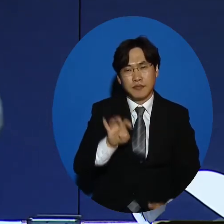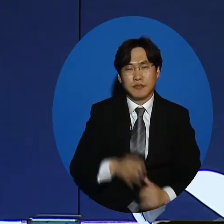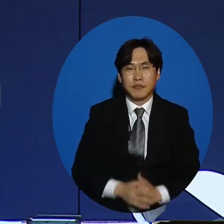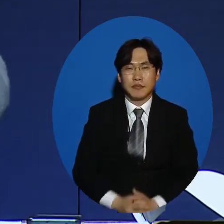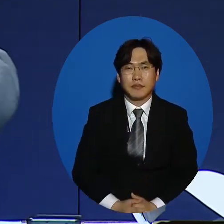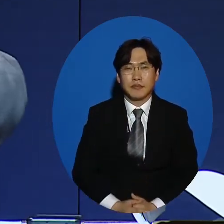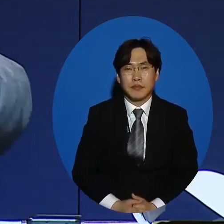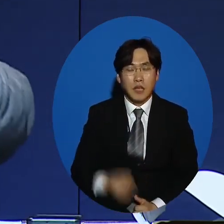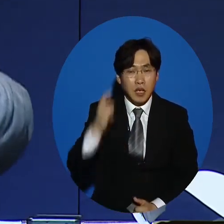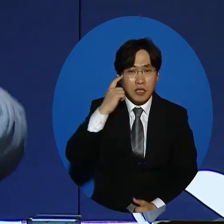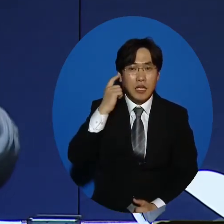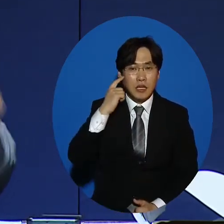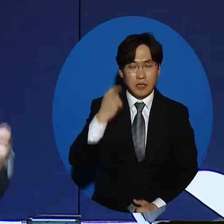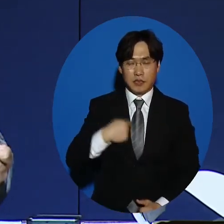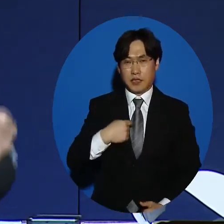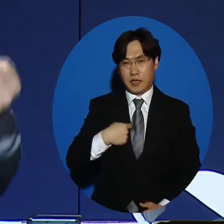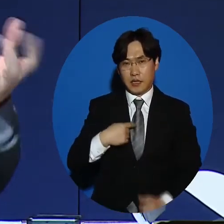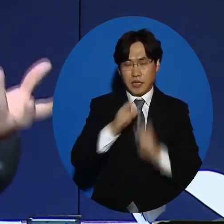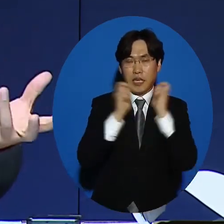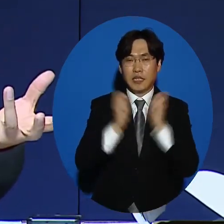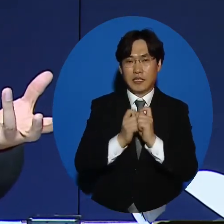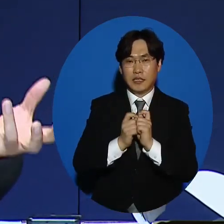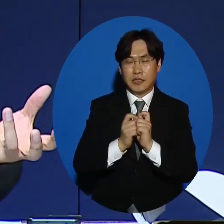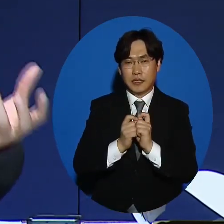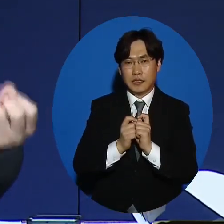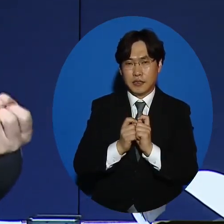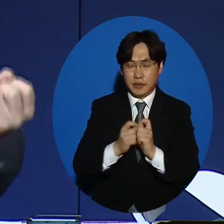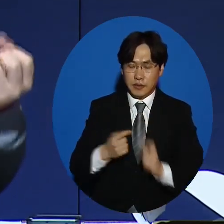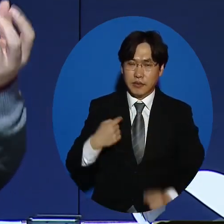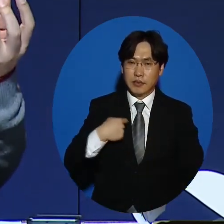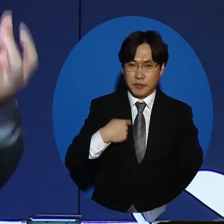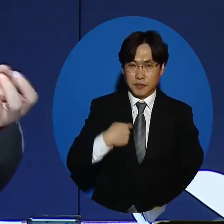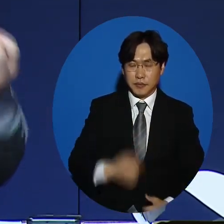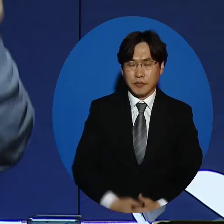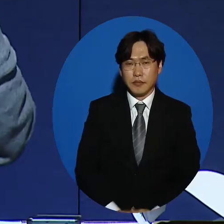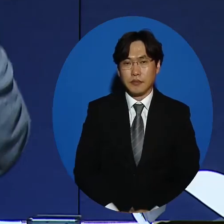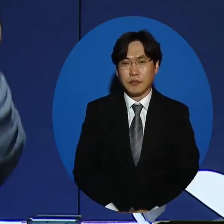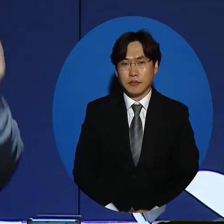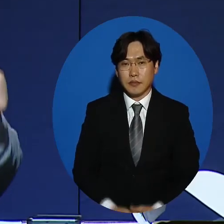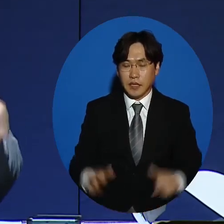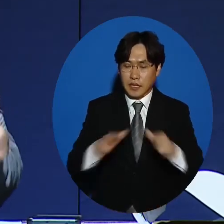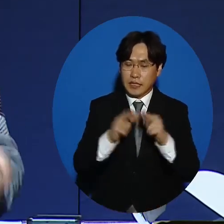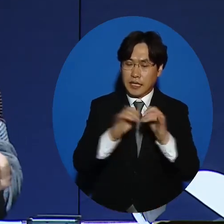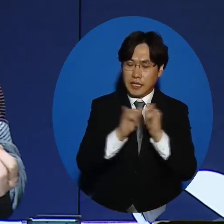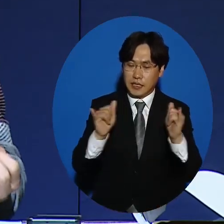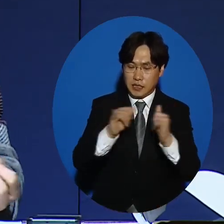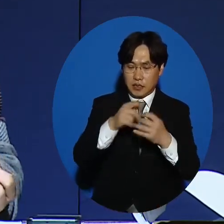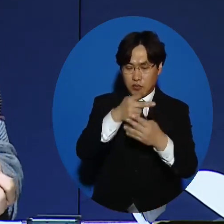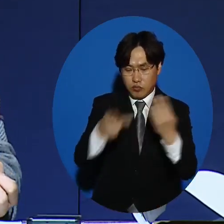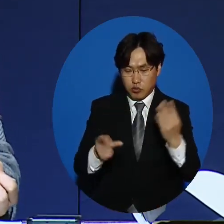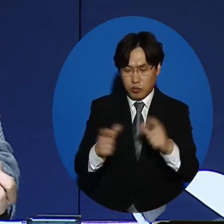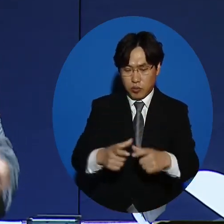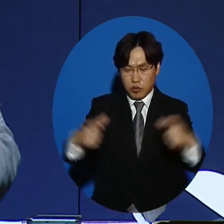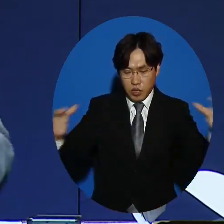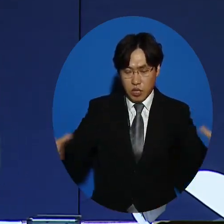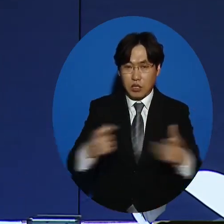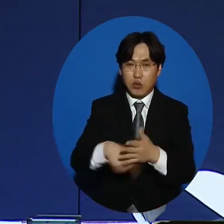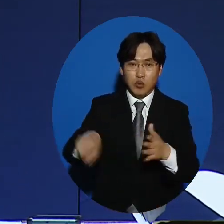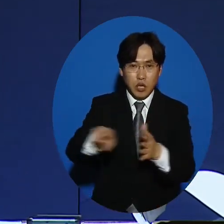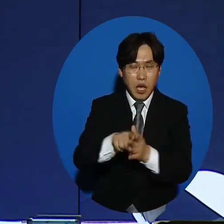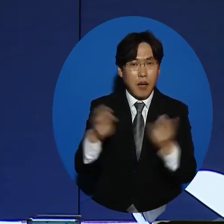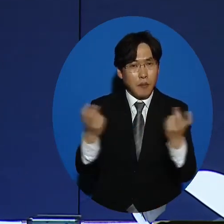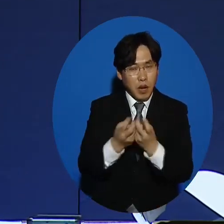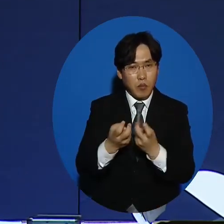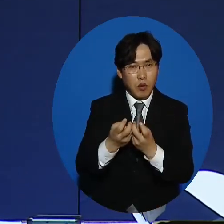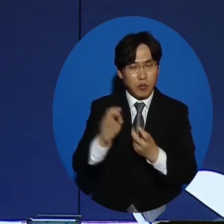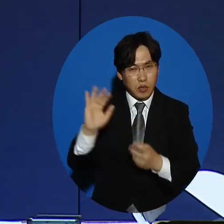통합적인 평생교육 프로그램들을 활성화하고 장애인 평생교육의 기회를 획기적으로 확대할 수 있는 방안이